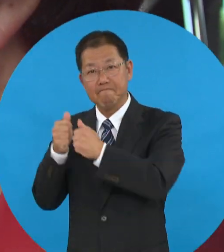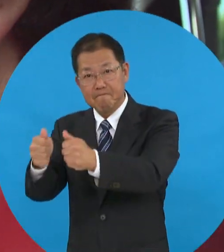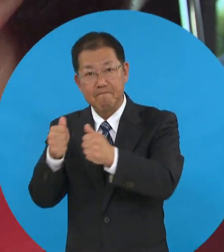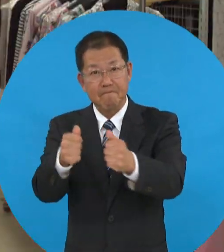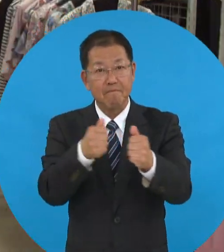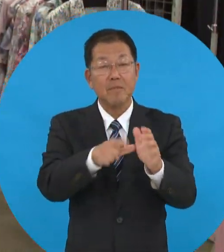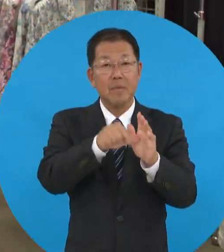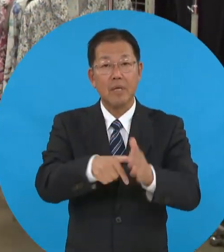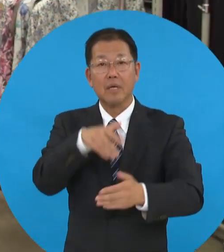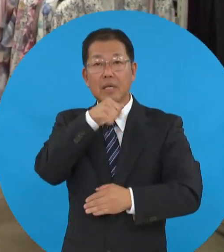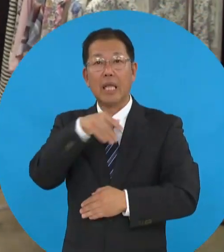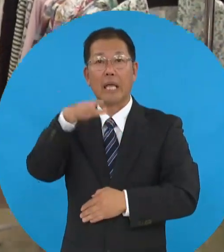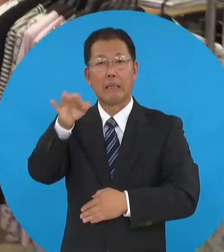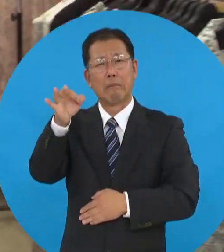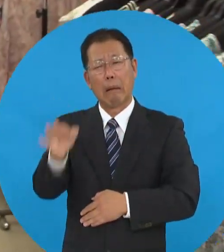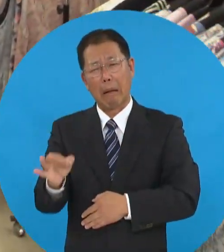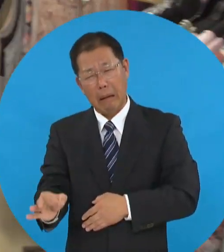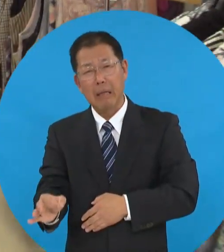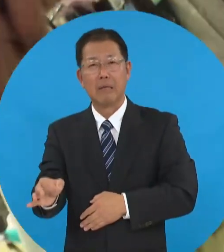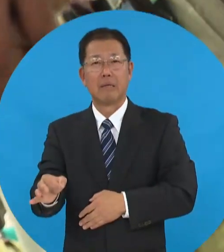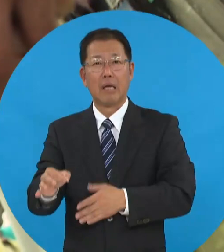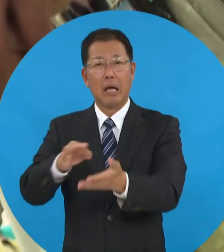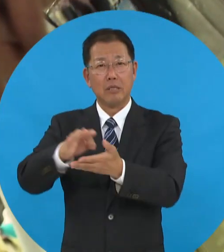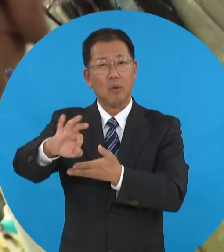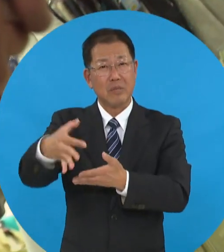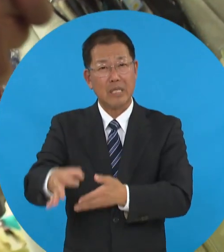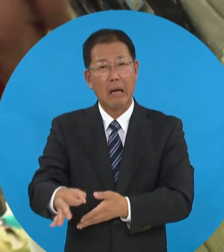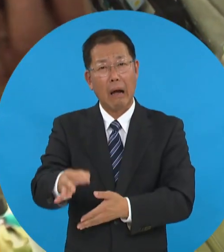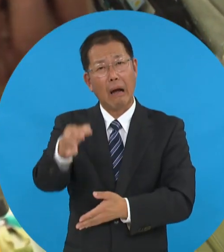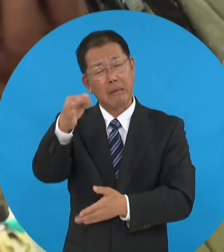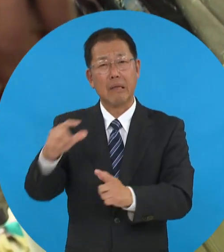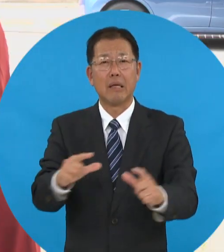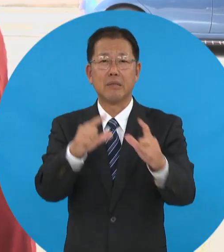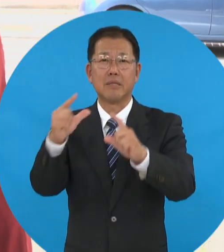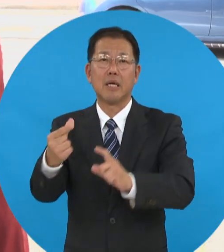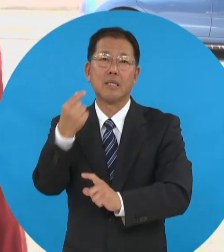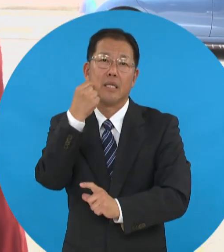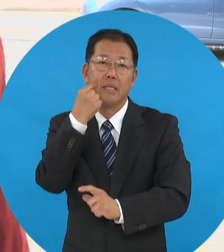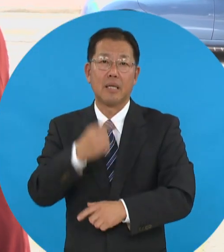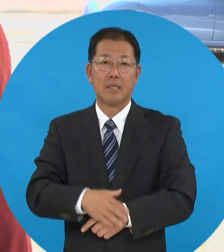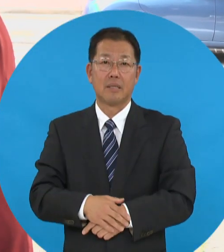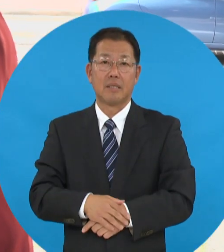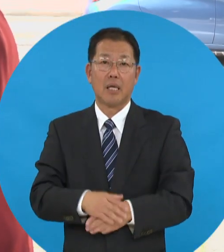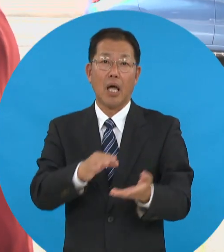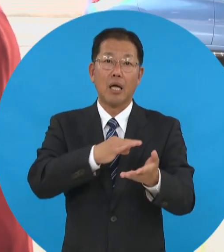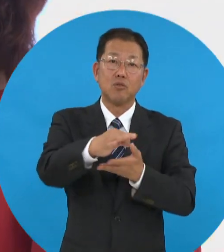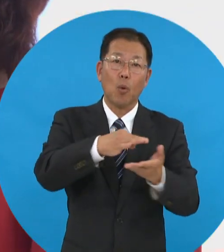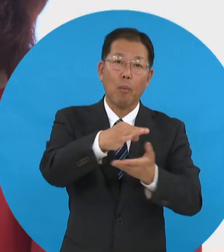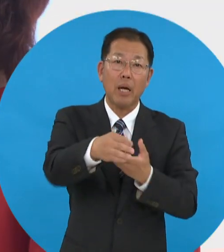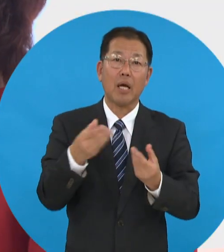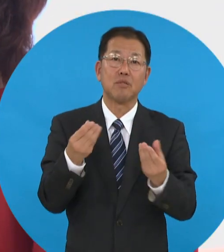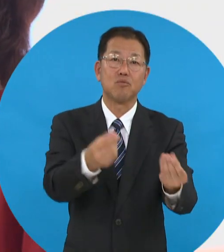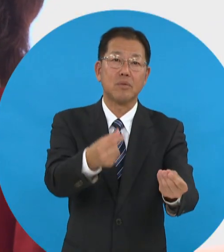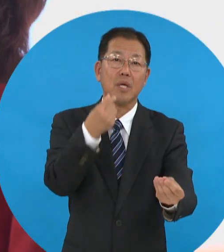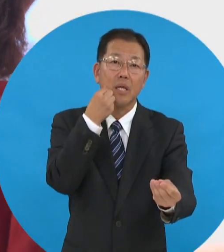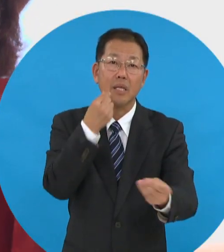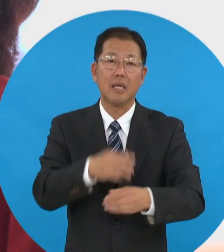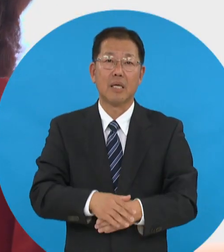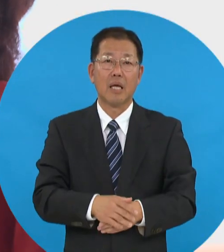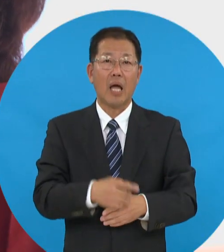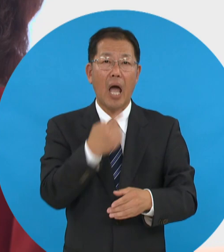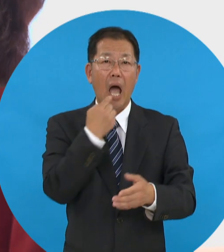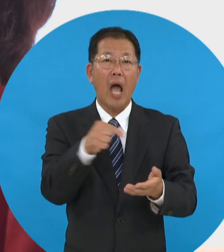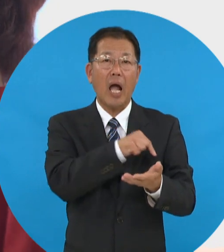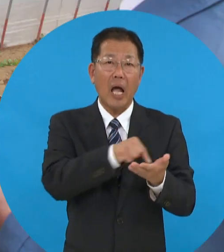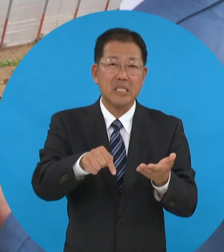年金は減らされ、消費税が上がったら生活できない、商売が続けられない、赤字でも米